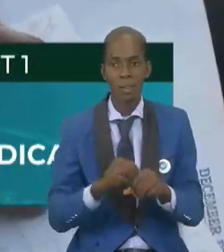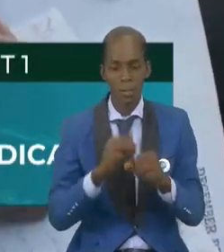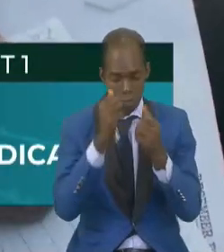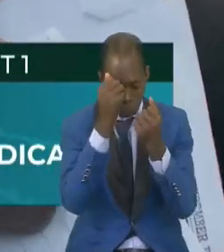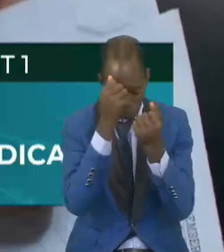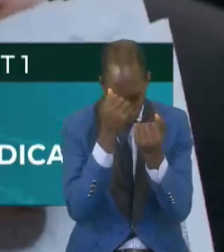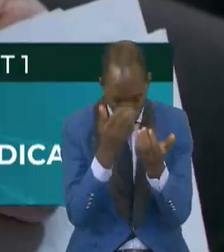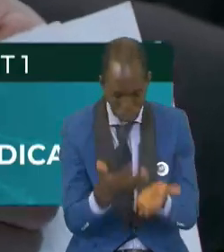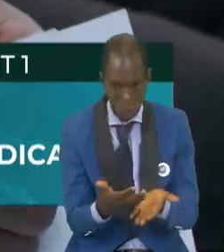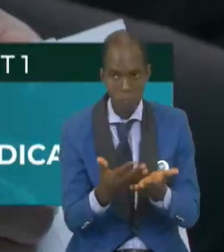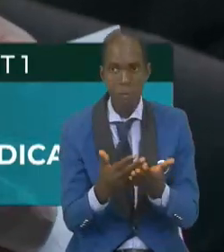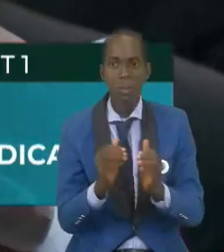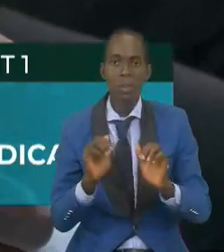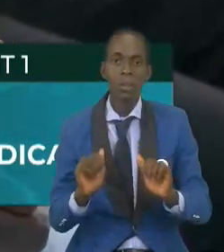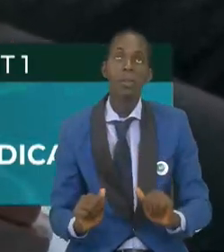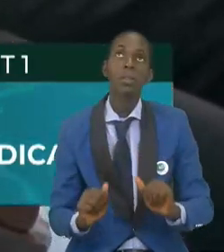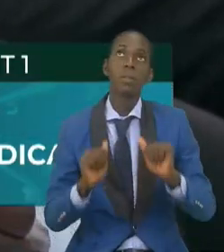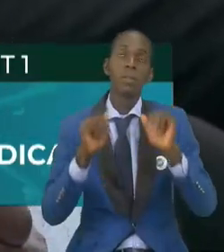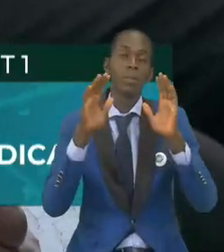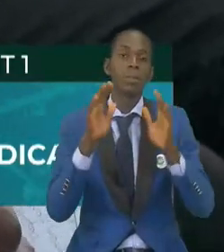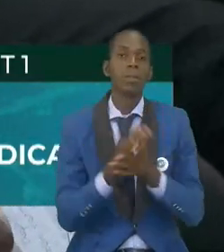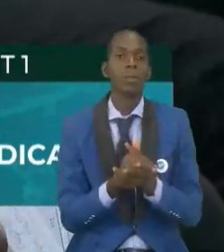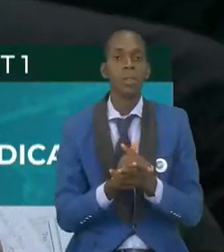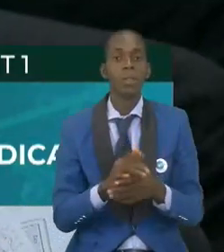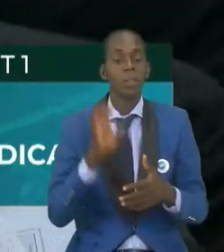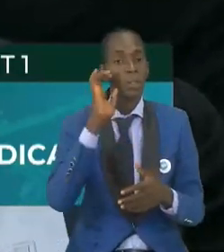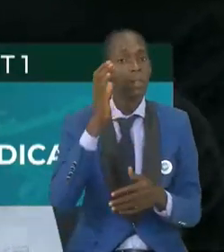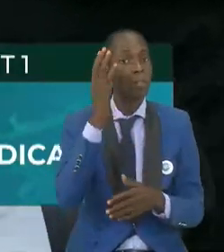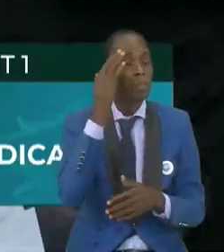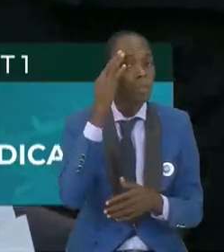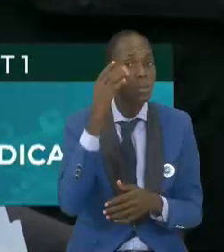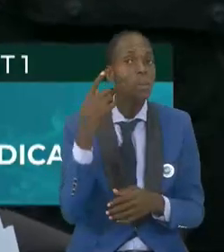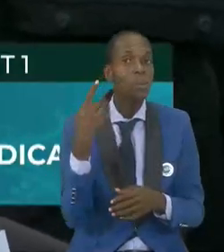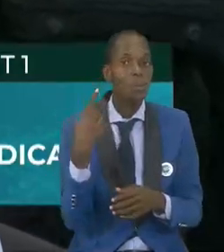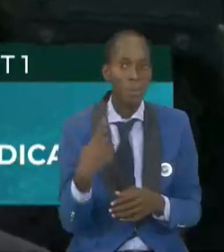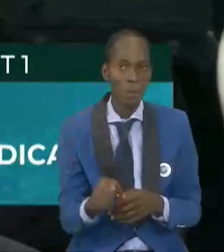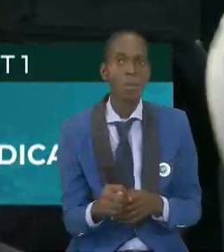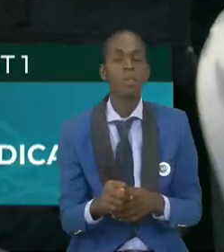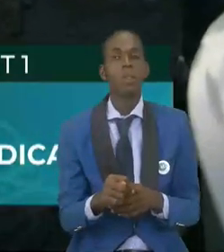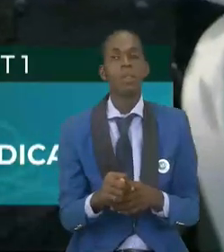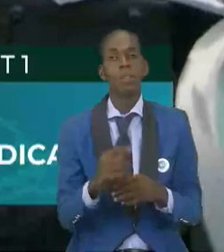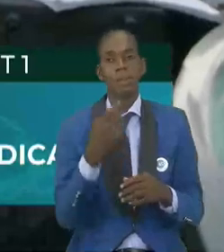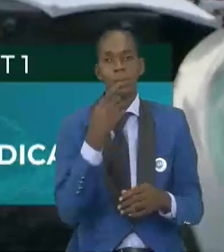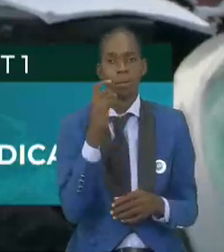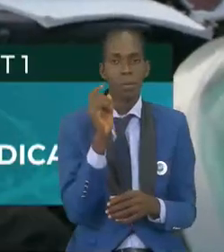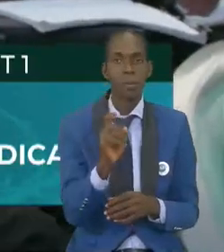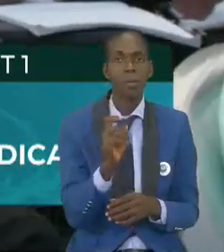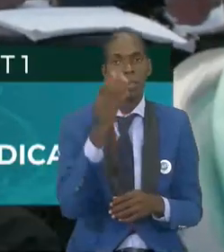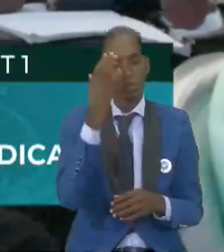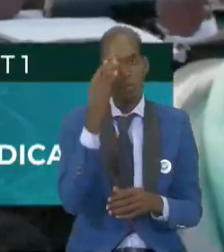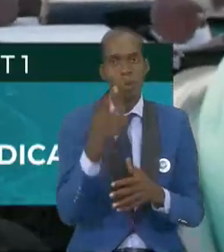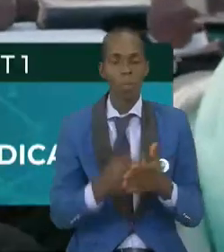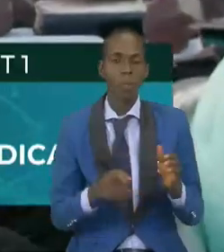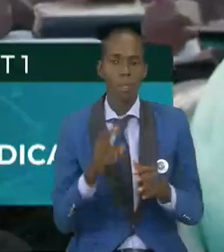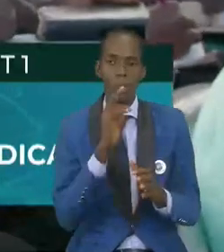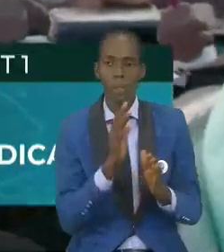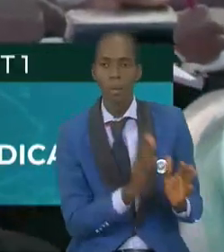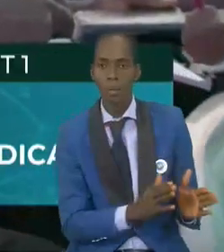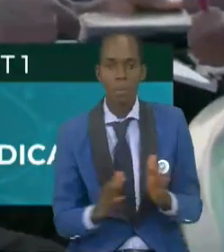le dévouement de soumission et connaissait les dit il connaissait le décret et